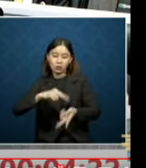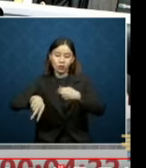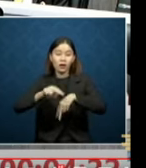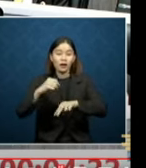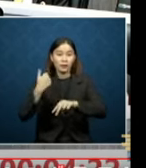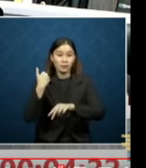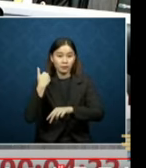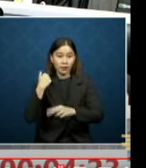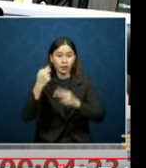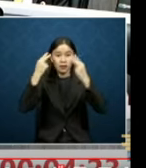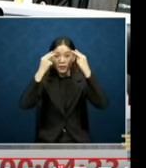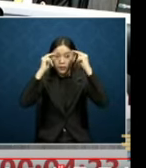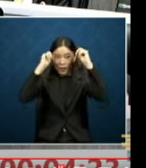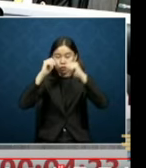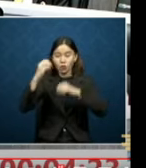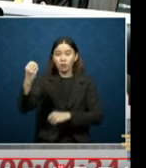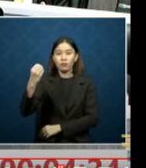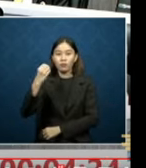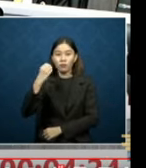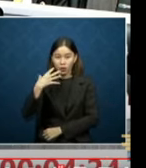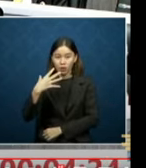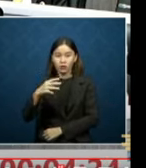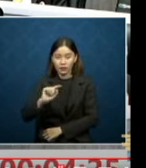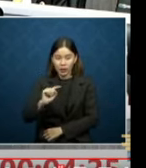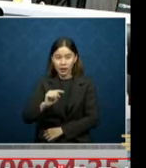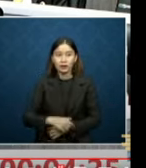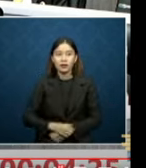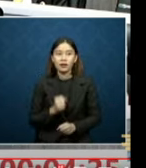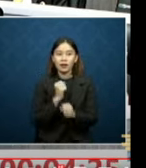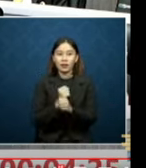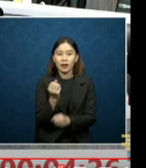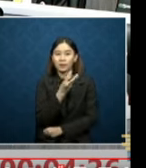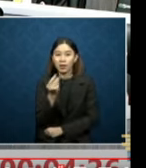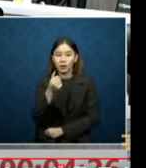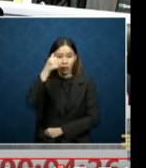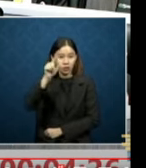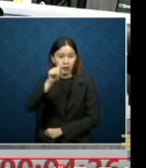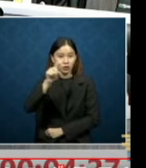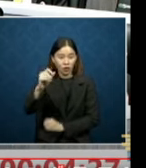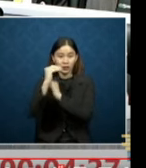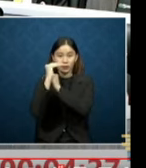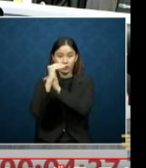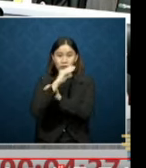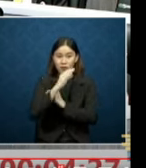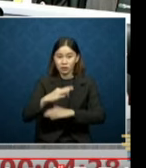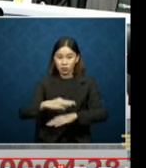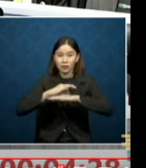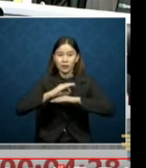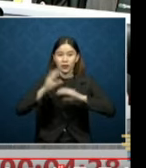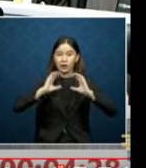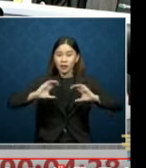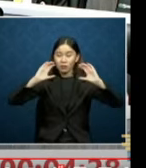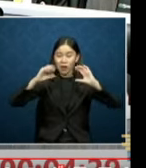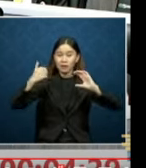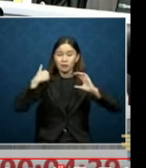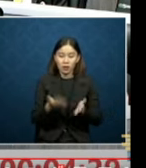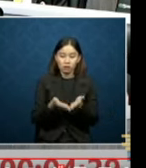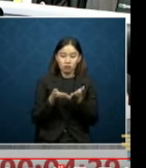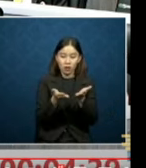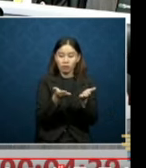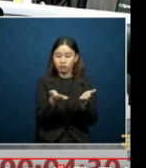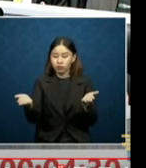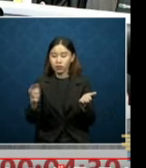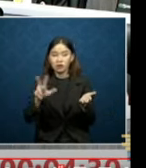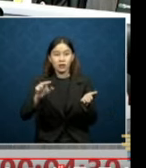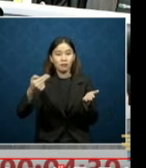ำกับนายกเศรษฐาบอกว่าจะทำทันทีภายในร้อยวันถ้าได้เป็นรัฐบาลเหลือประมง 30,000